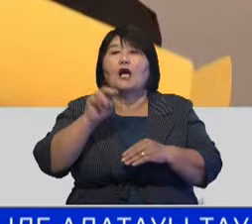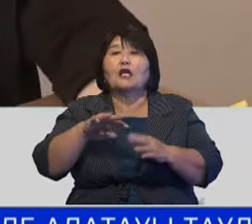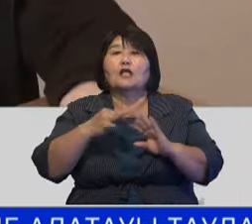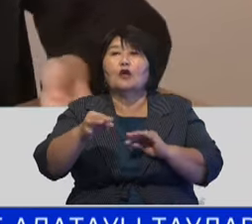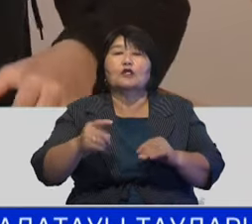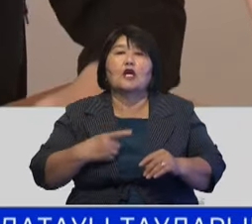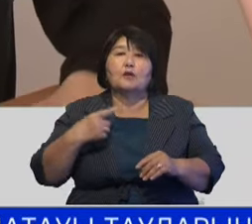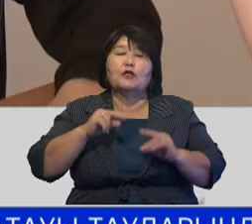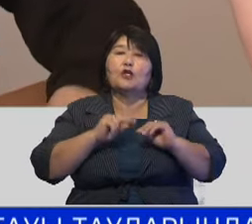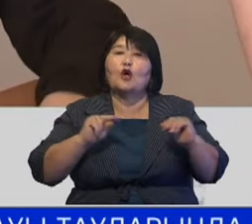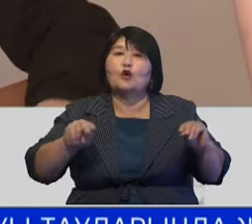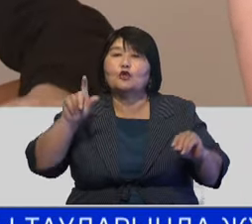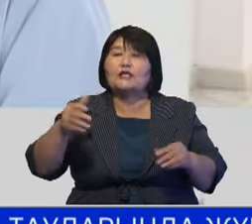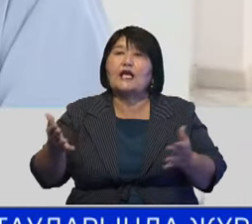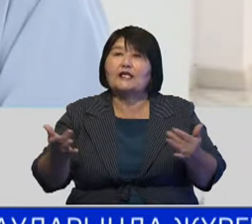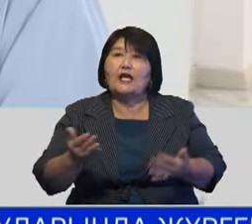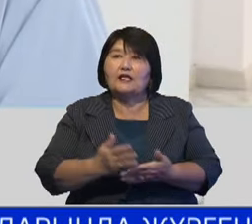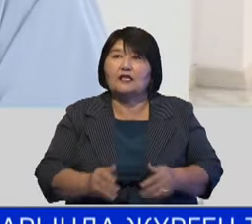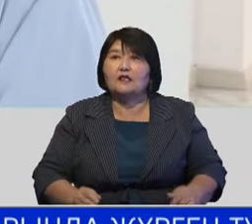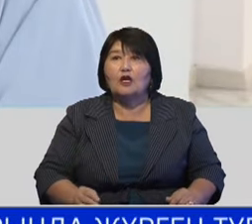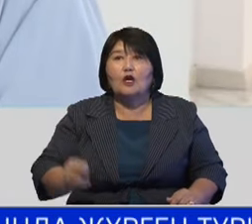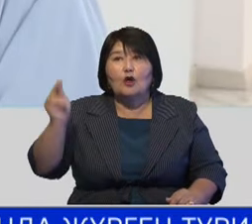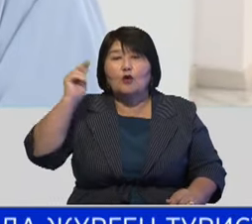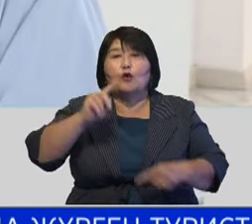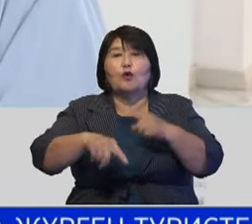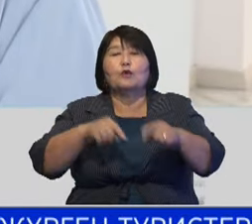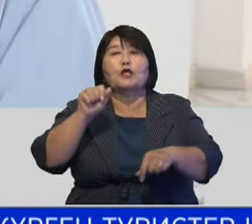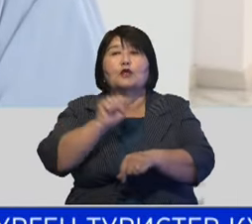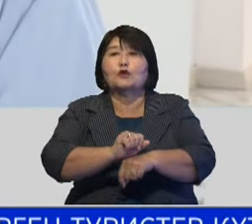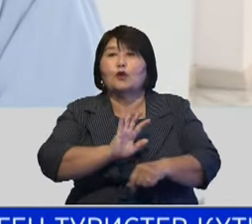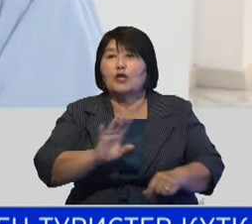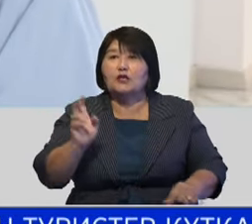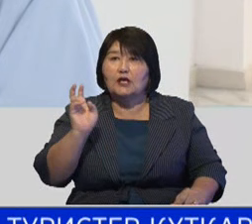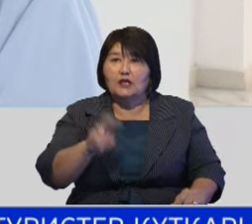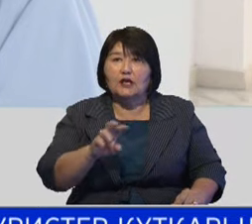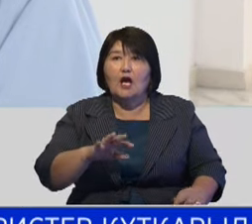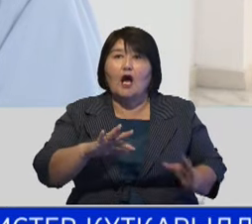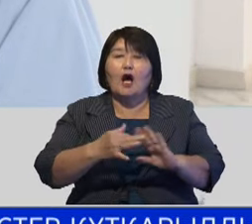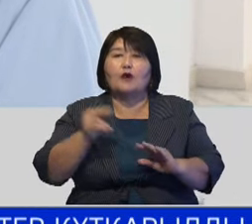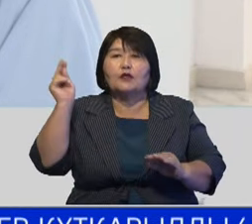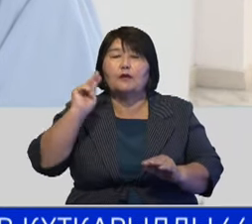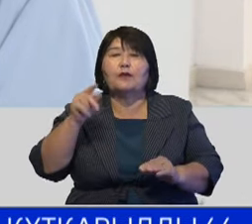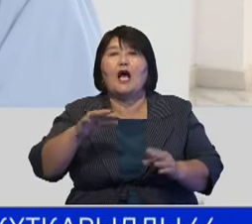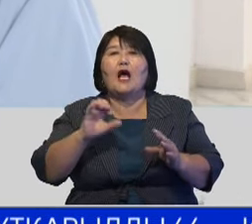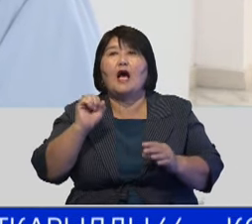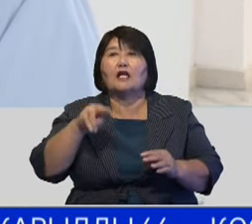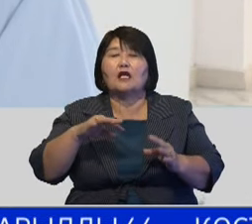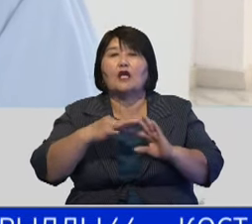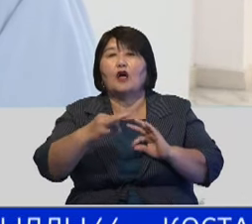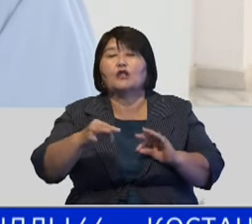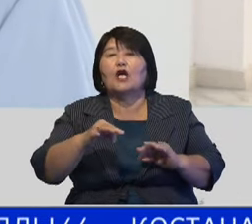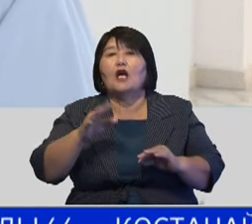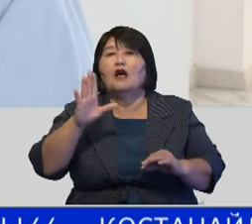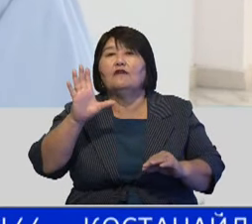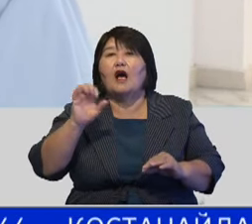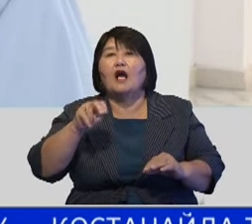ауданынан білікті ұстаздар тартылған. Оқу процесі тоқталған жоқ келгелі. Аудандық білім бөлімі, Арал аудандық білім бөлімінің